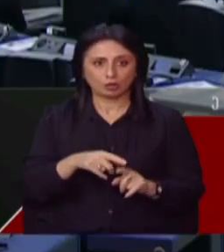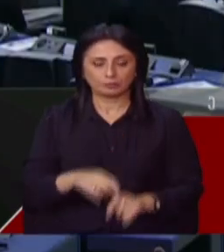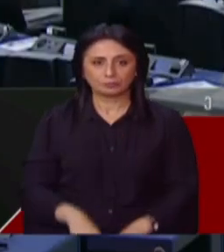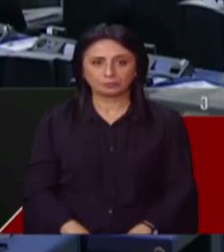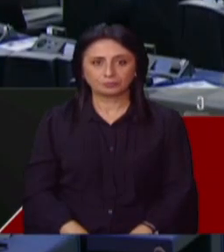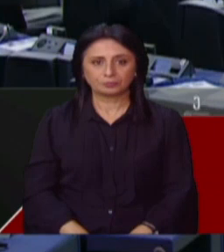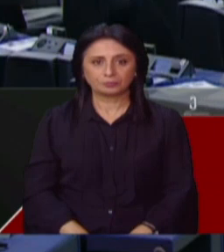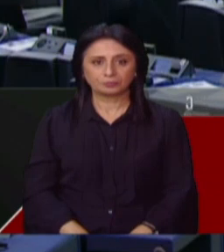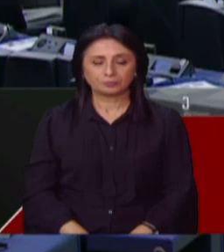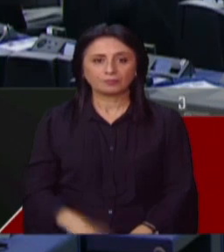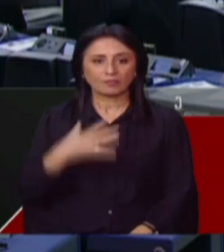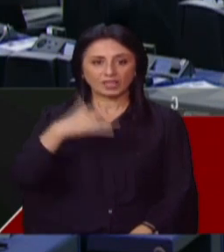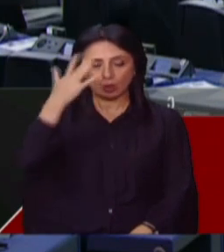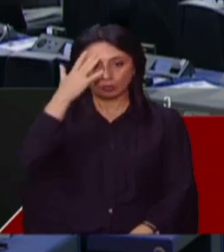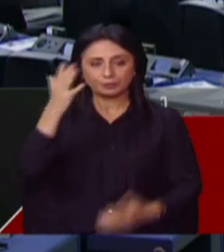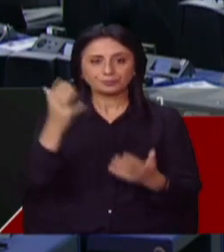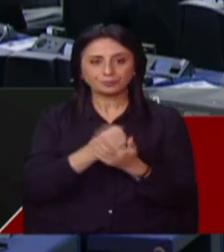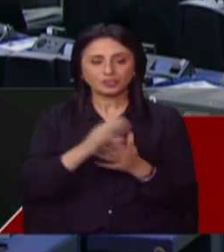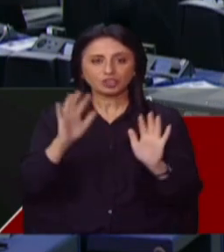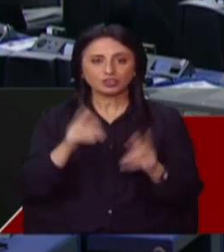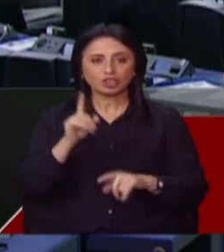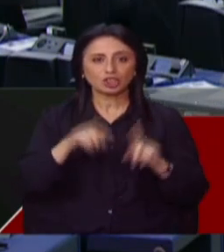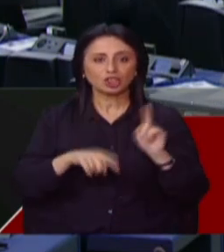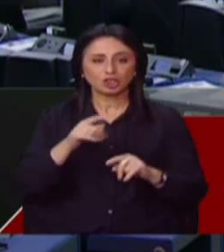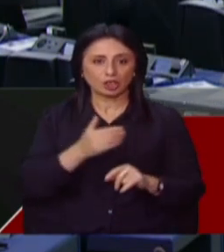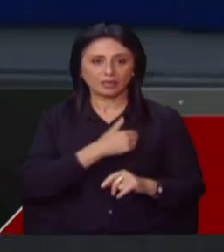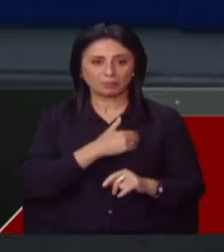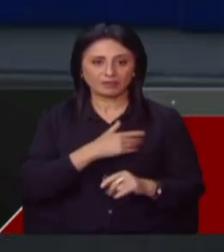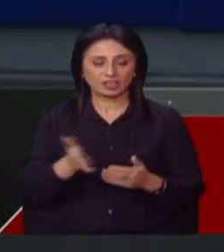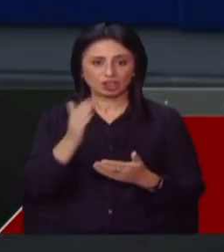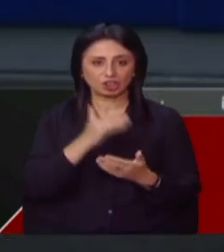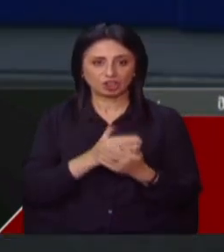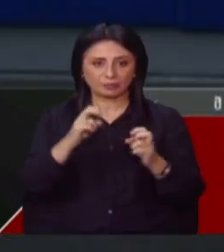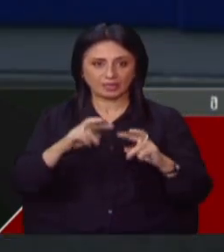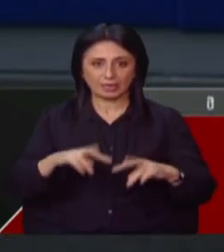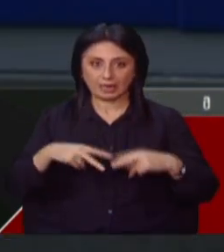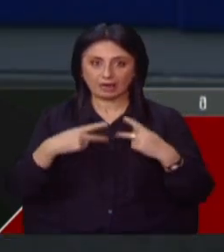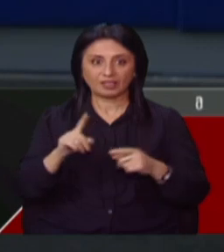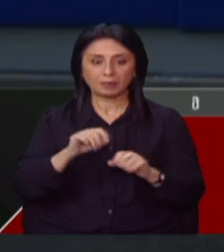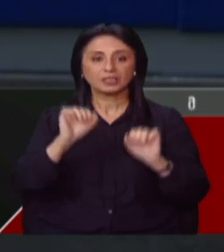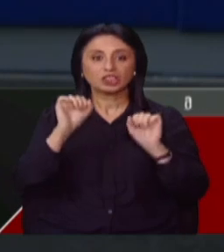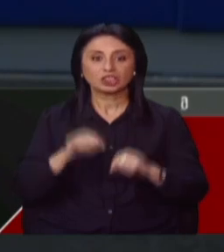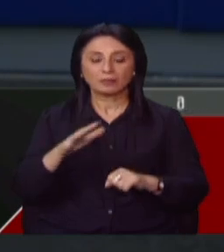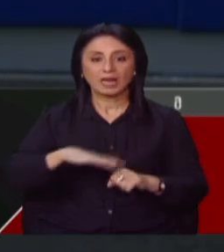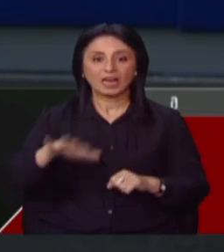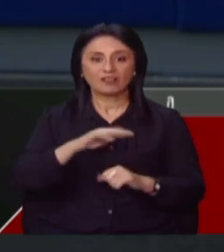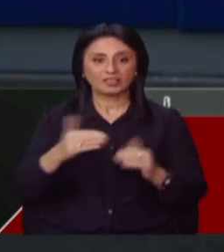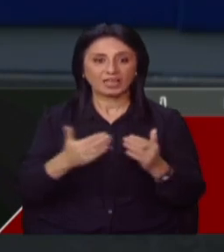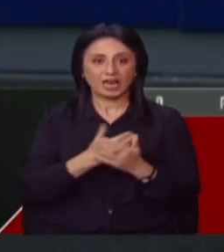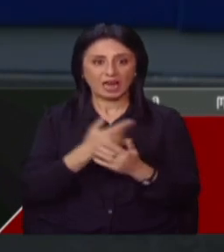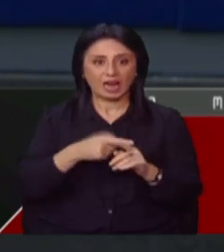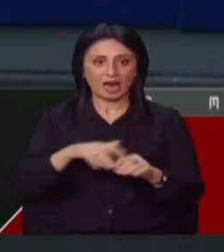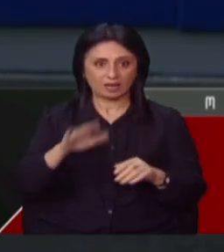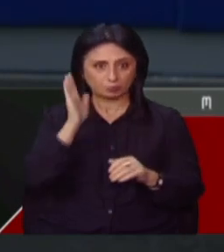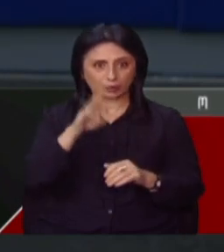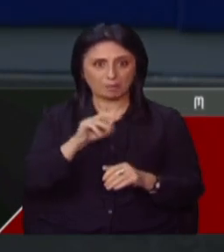ექსტრემისტმა. ქართული ოცნების გამარჯვების შემთხვევაში ზოგიერთი იმედოვნებს შედეგების გადახედვას, რამაც შეიძლება ქვეყანა ახალ